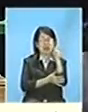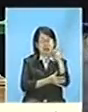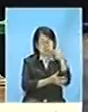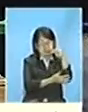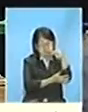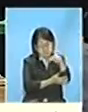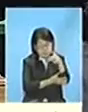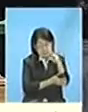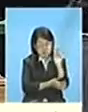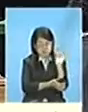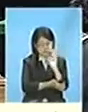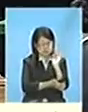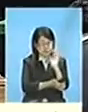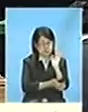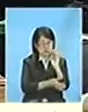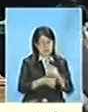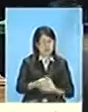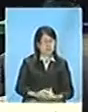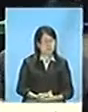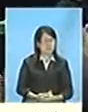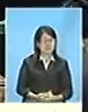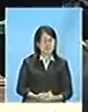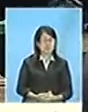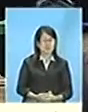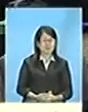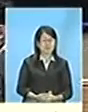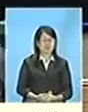ไปที่คูหานะคะ